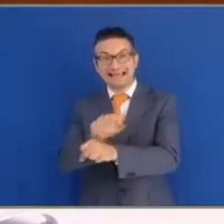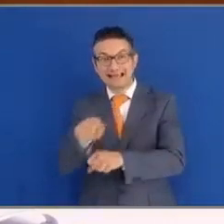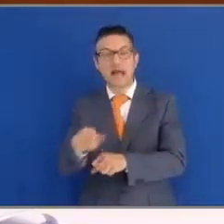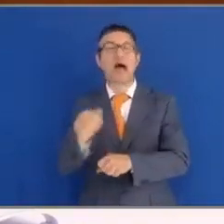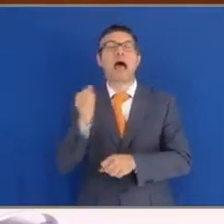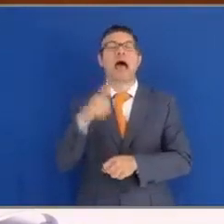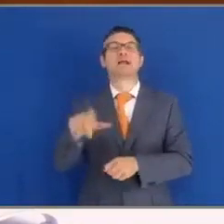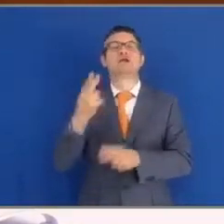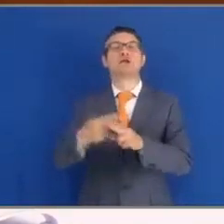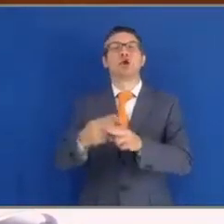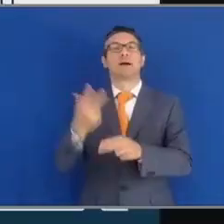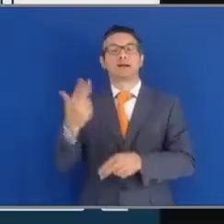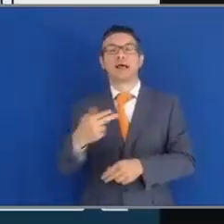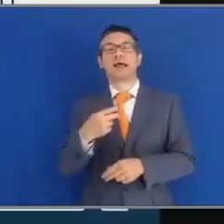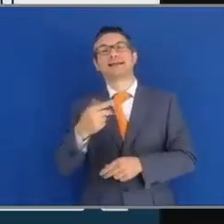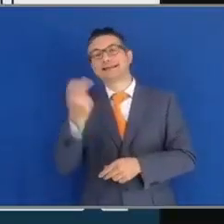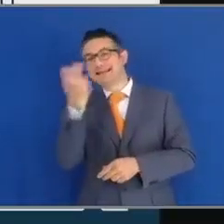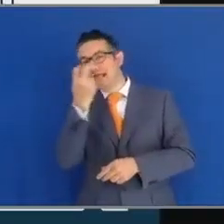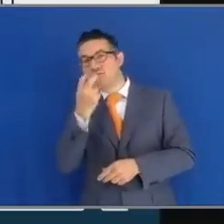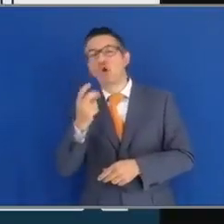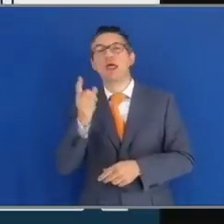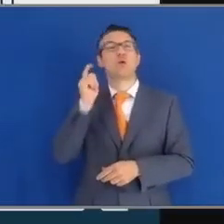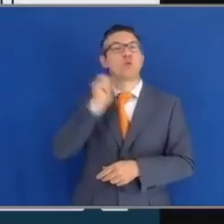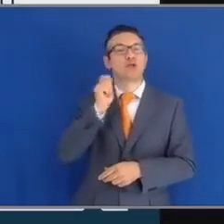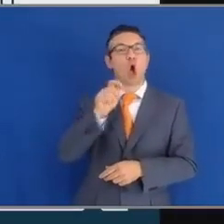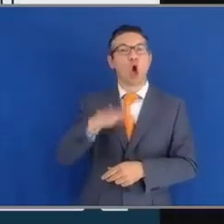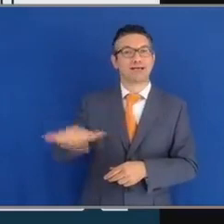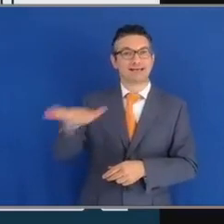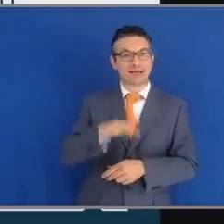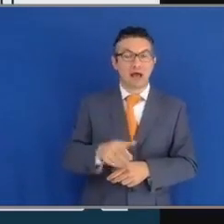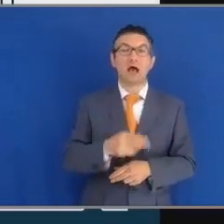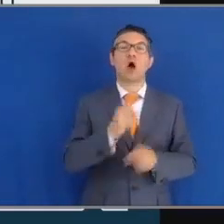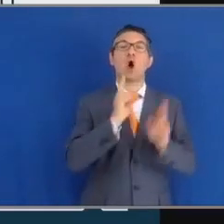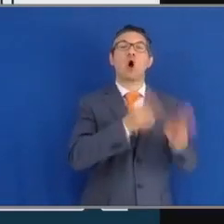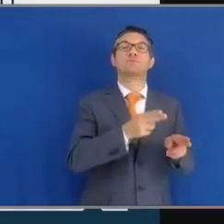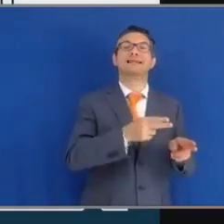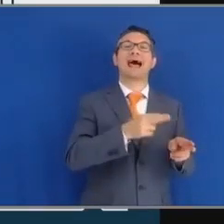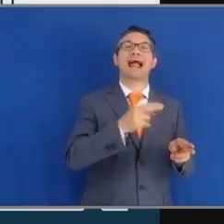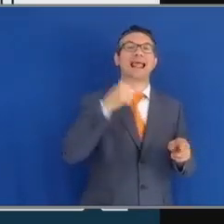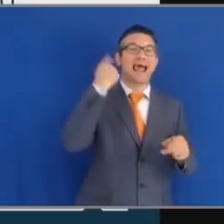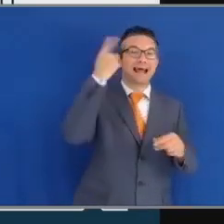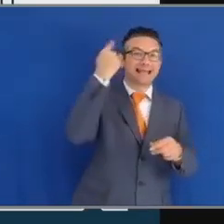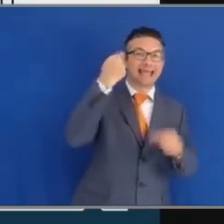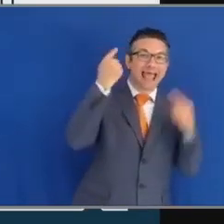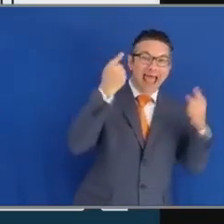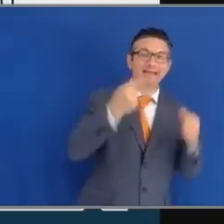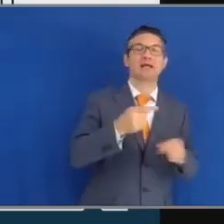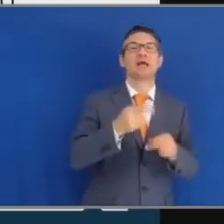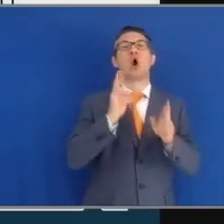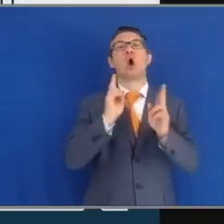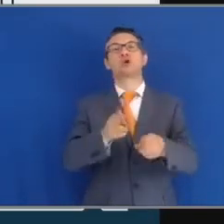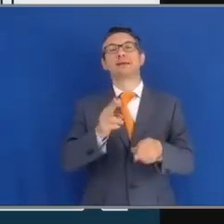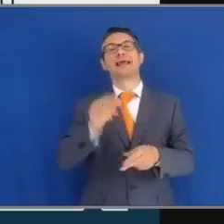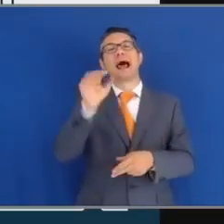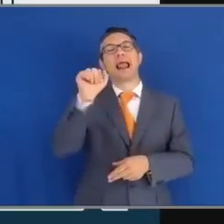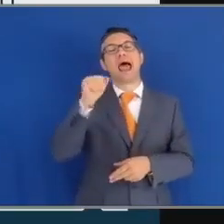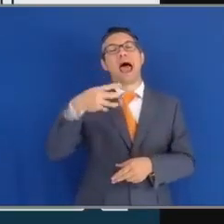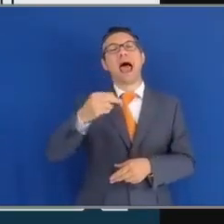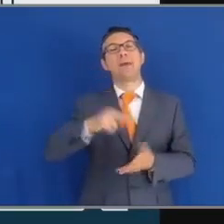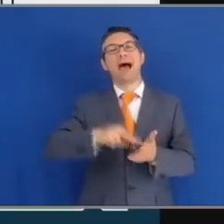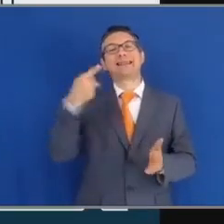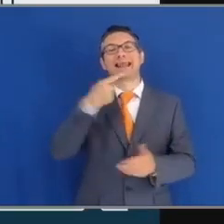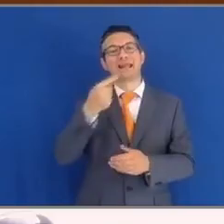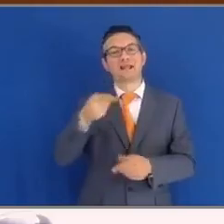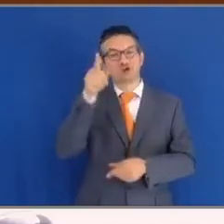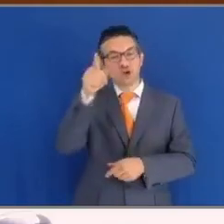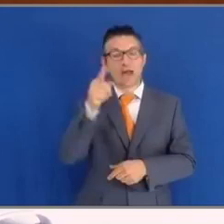10, Tivoli Guidonia, il nuovo ospedale di Rieti e il nuovo ospedale di Amatrice, che sono il simbolo, se volete,